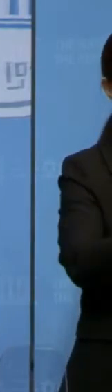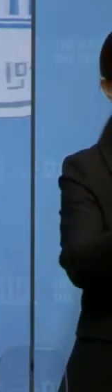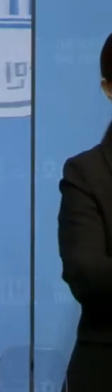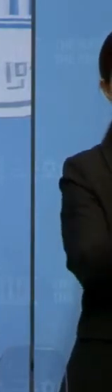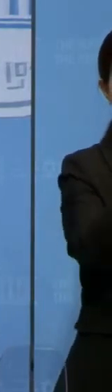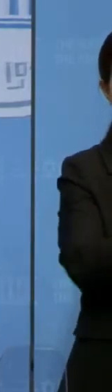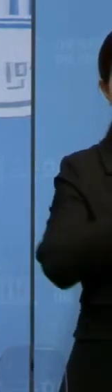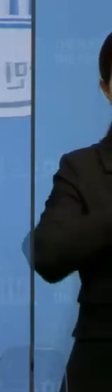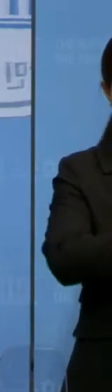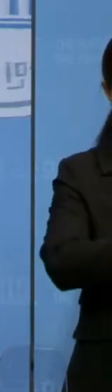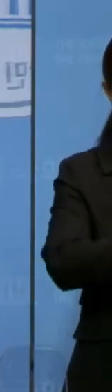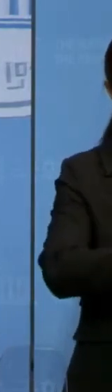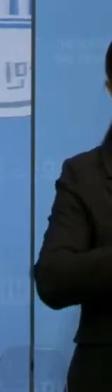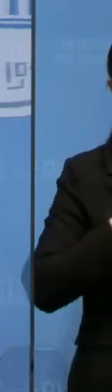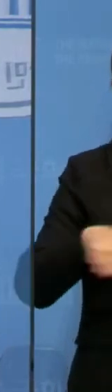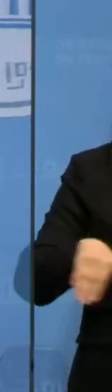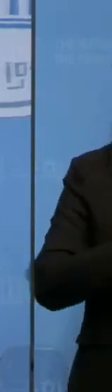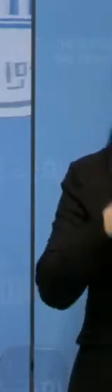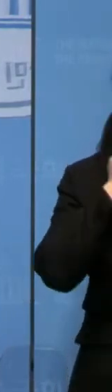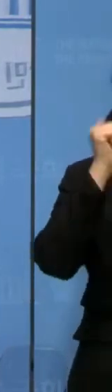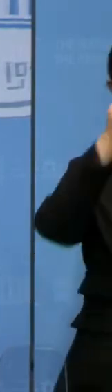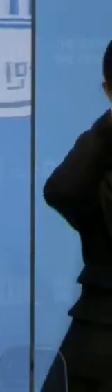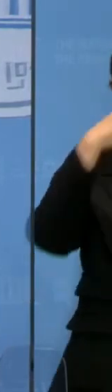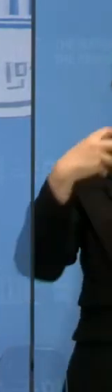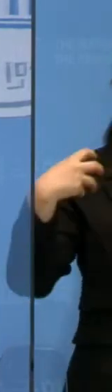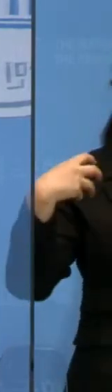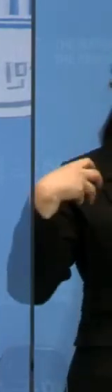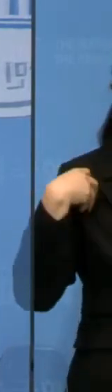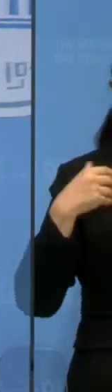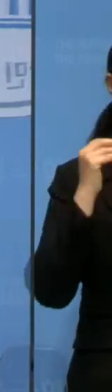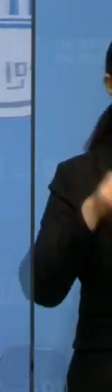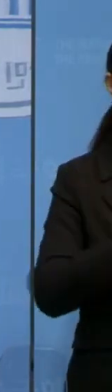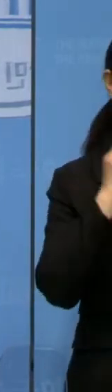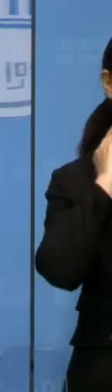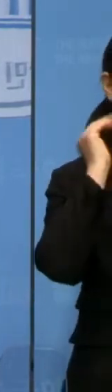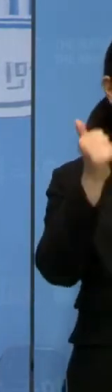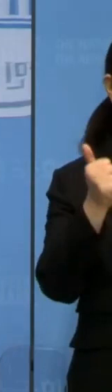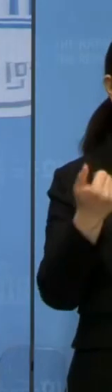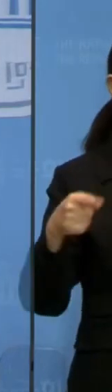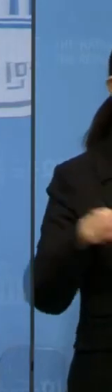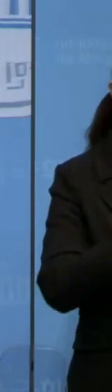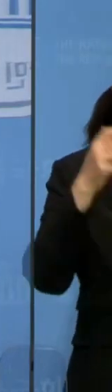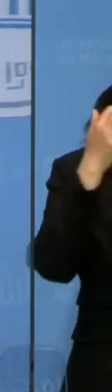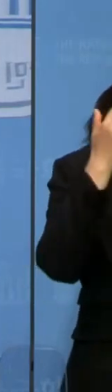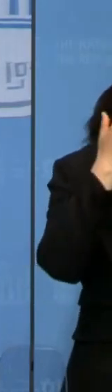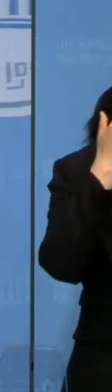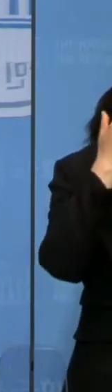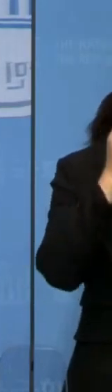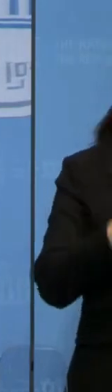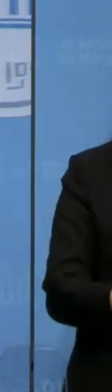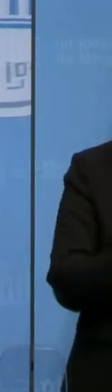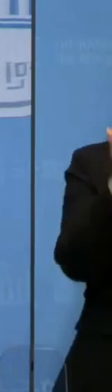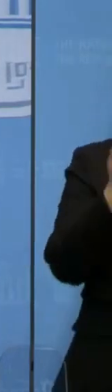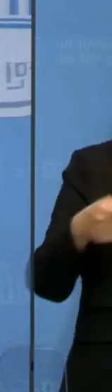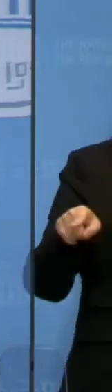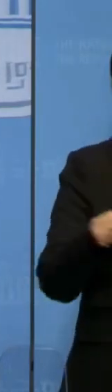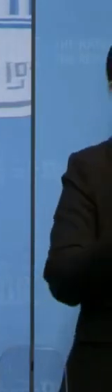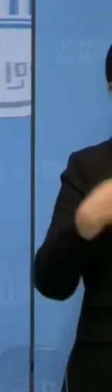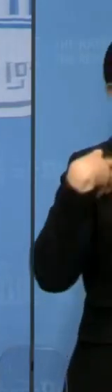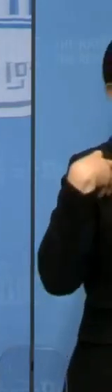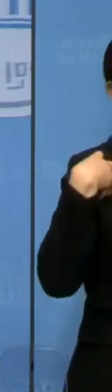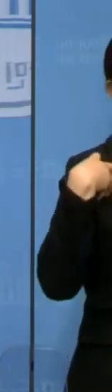과 영광도 분한 도 함께 해왔습니다 저는 책임이 있습니다